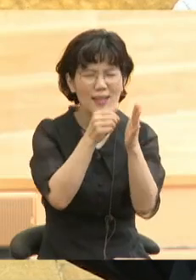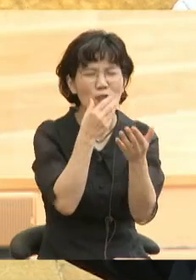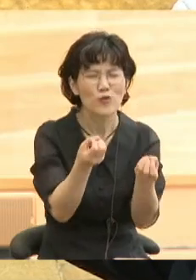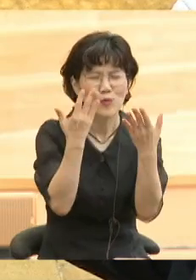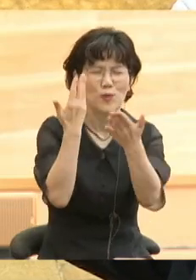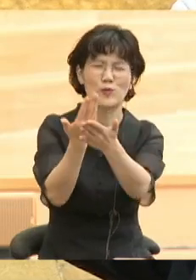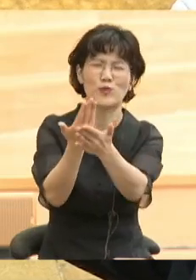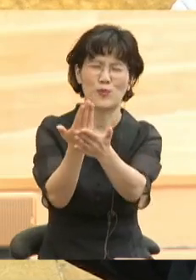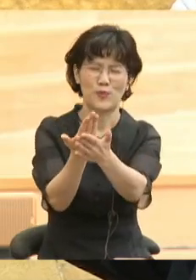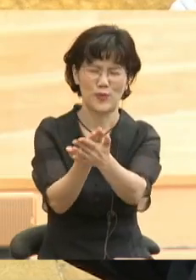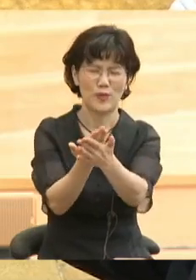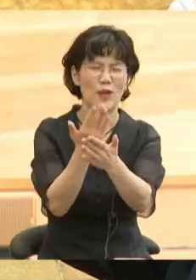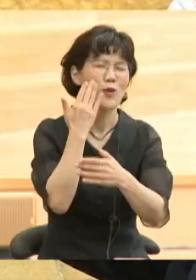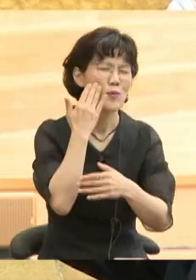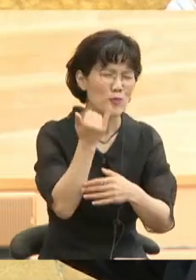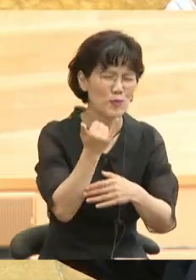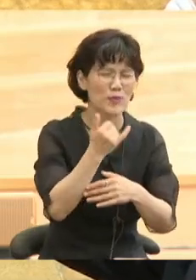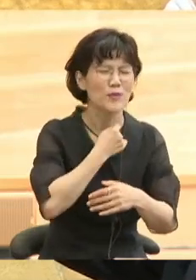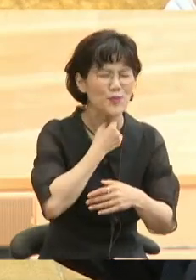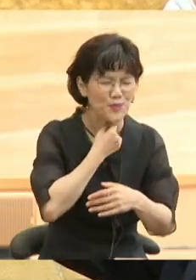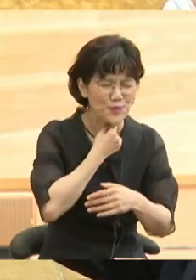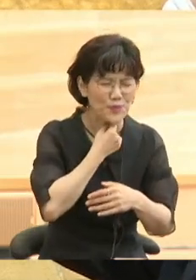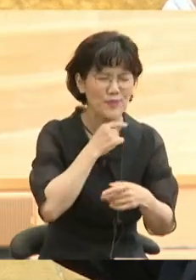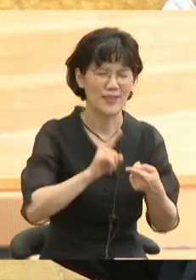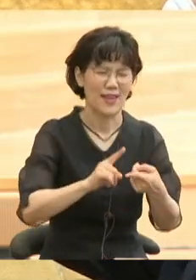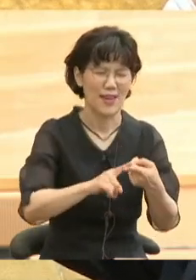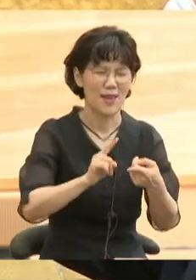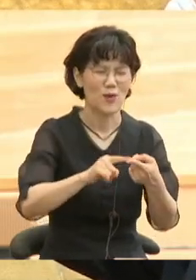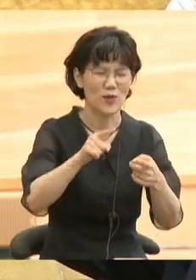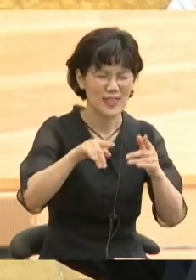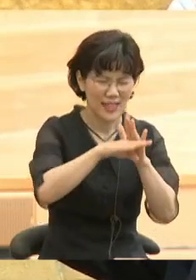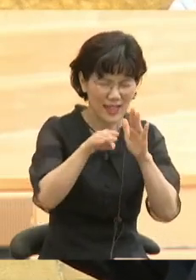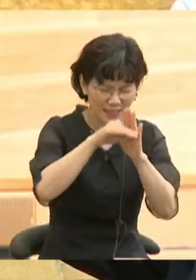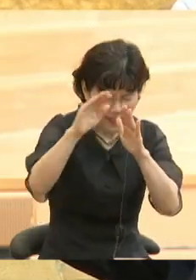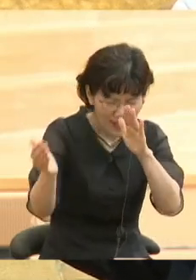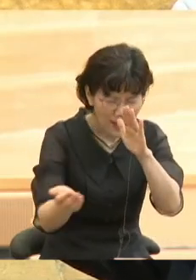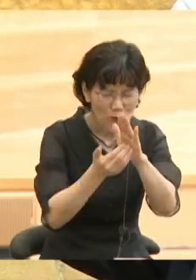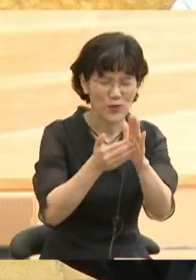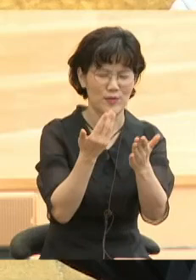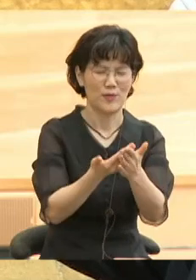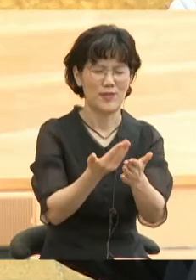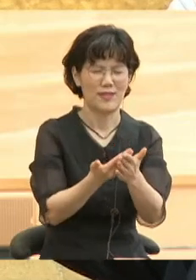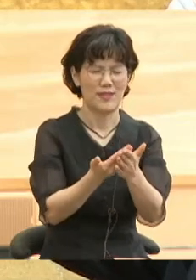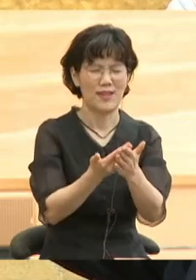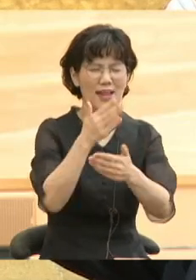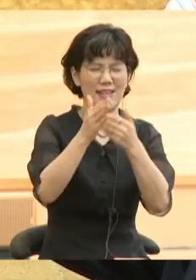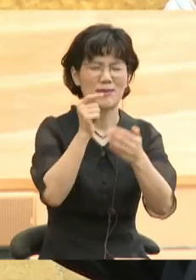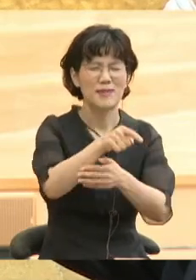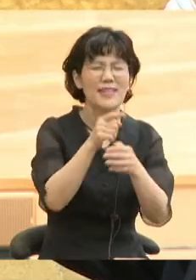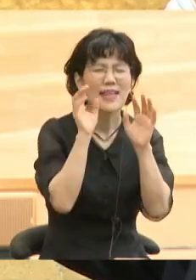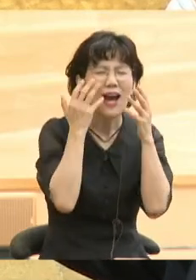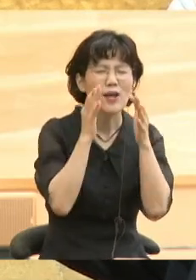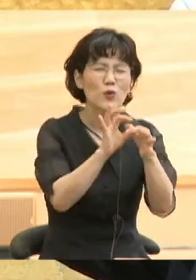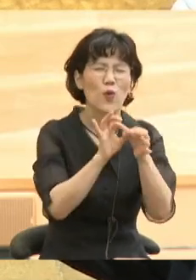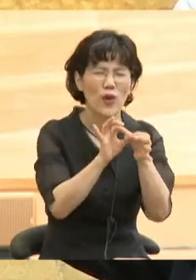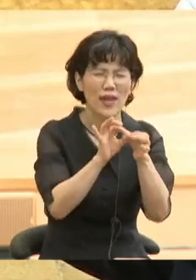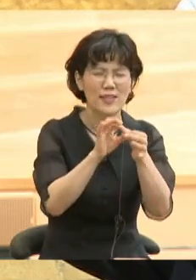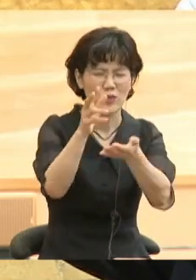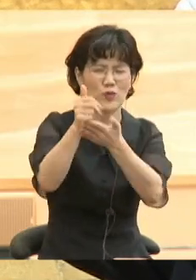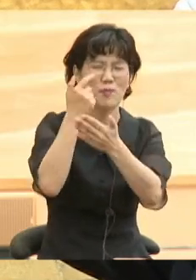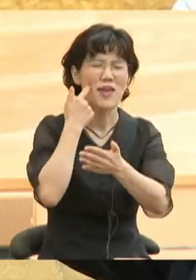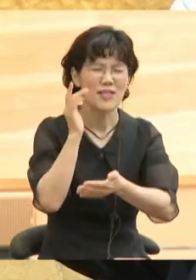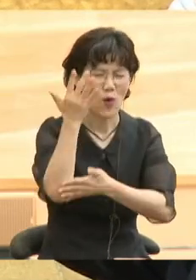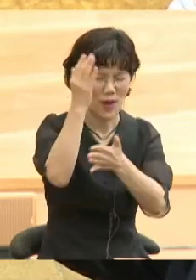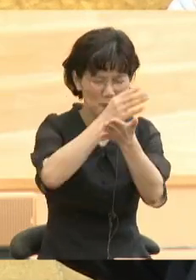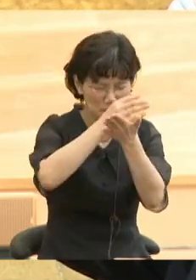축복하시길 원합니다. 부모님의 소원들이 그대로 이 가정이 이루어지게 도와주시고 하나님이 이 아이들을 통해서 주님이